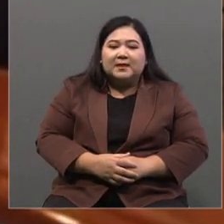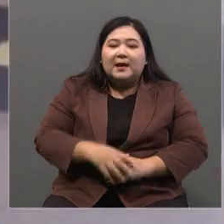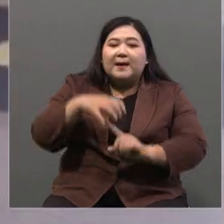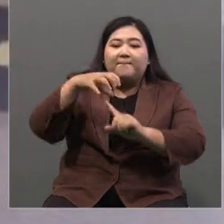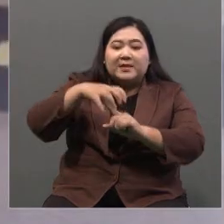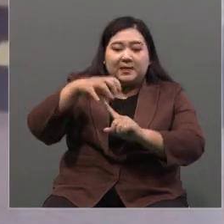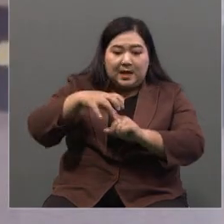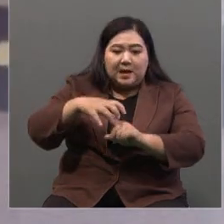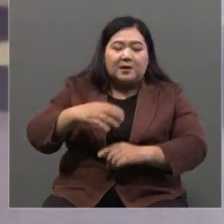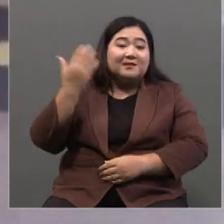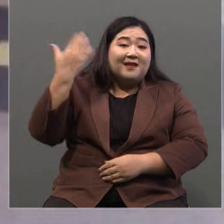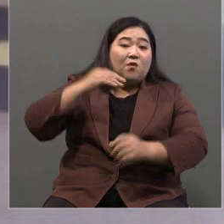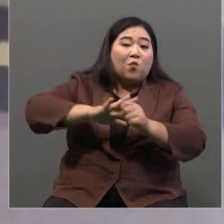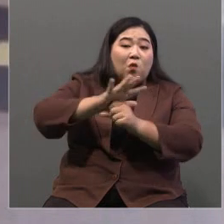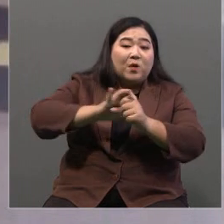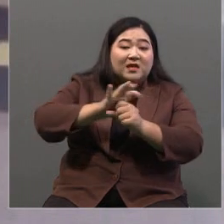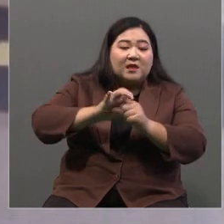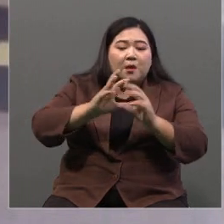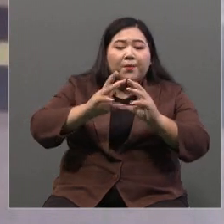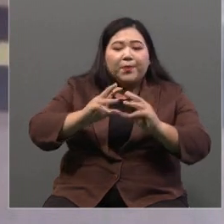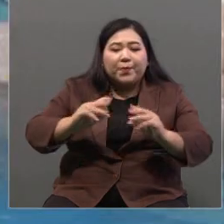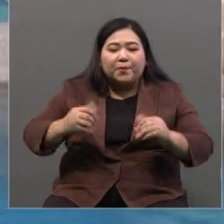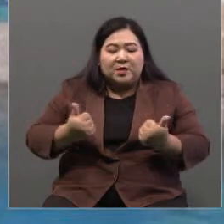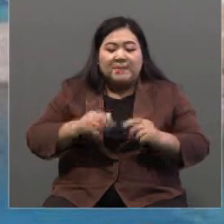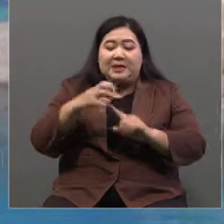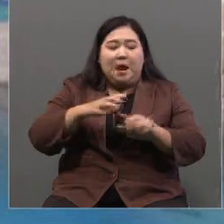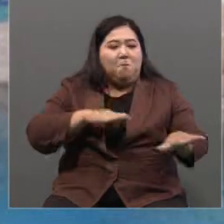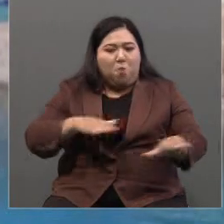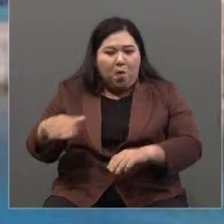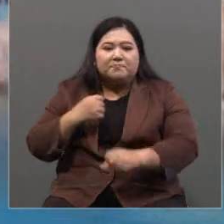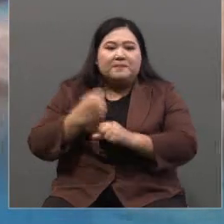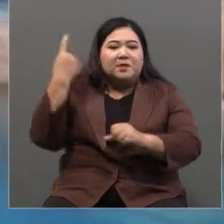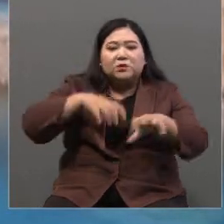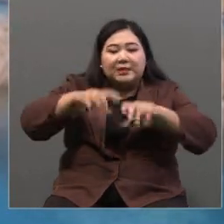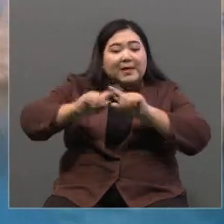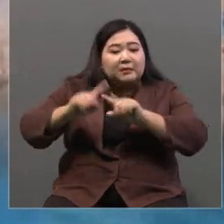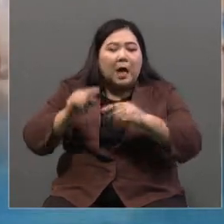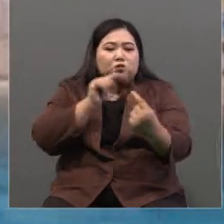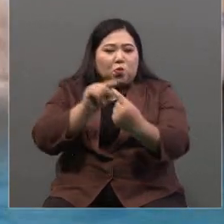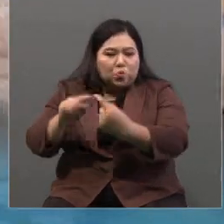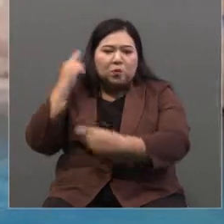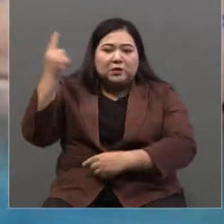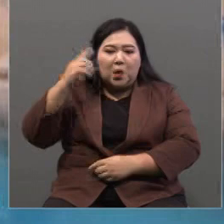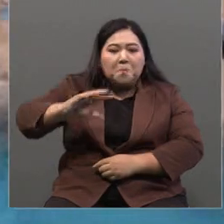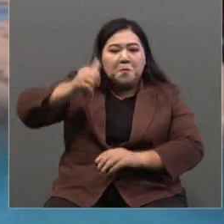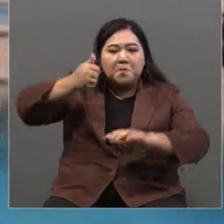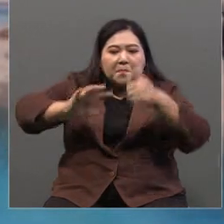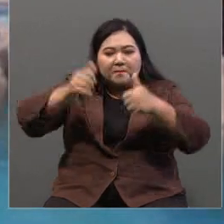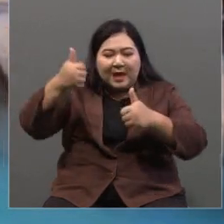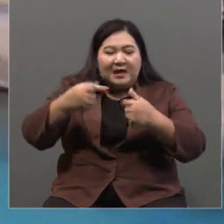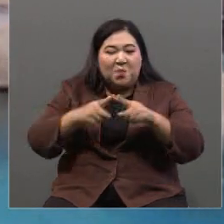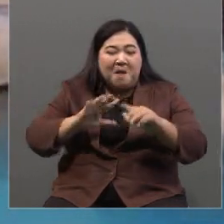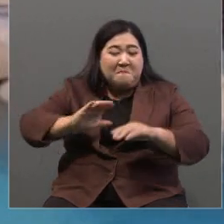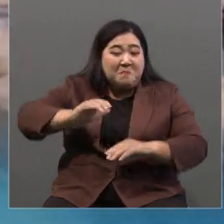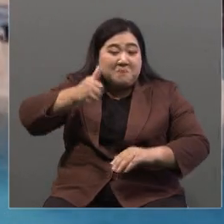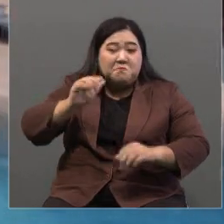นะครับตั้งแต่หลังโควิด 19ตอนนี้ก็เตรียมพร้อมทุกด้านเพื่อตอบโจทย์นักท่องเที่ยวให้ได้มากขึ้นแต่ว่าถามว่ากลับมา 100%